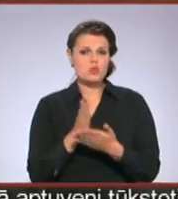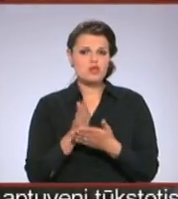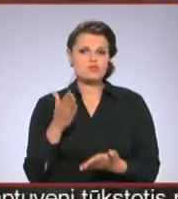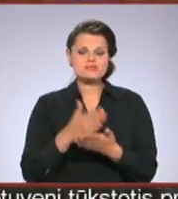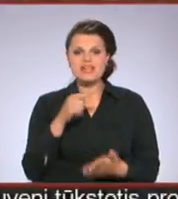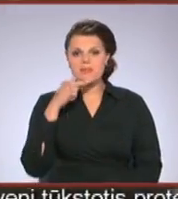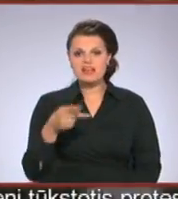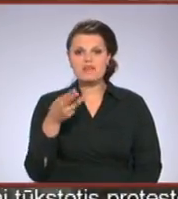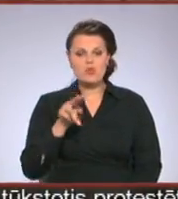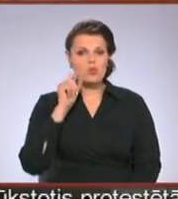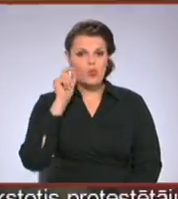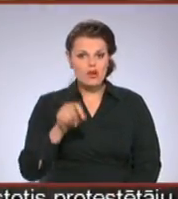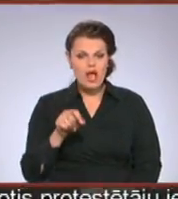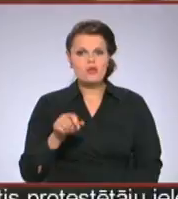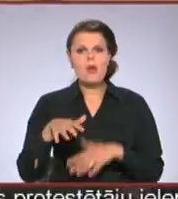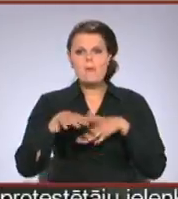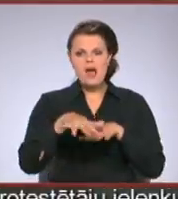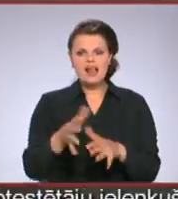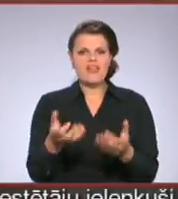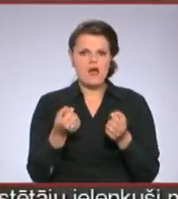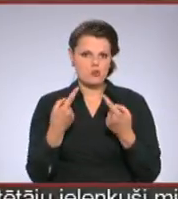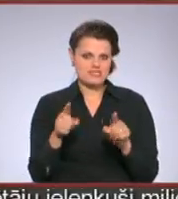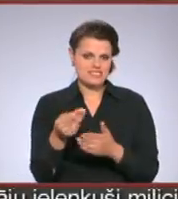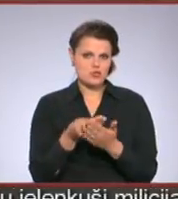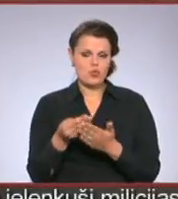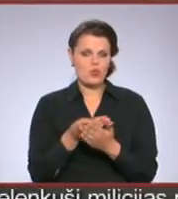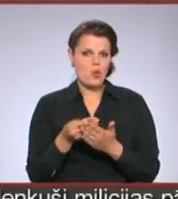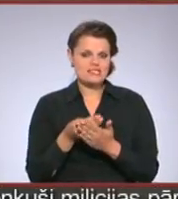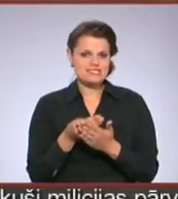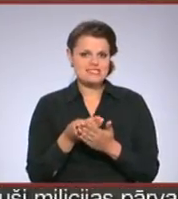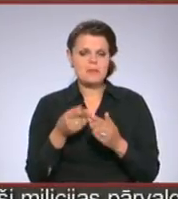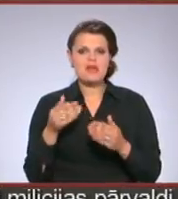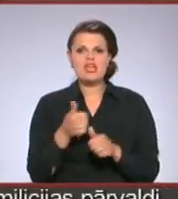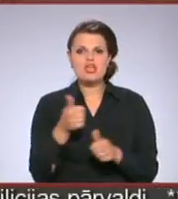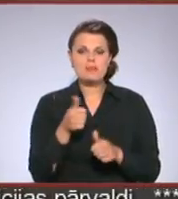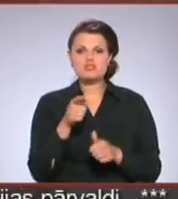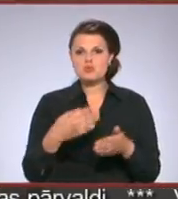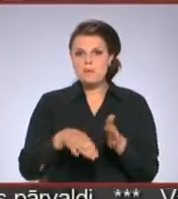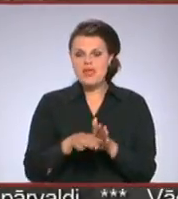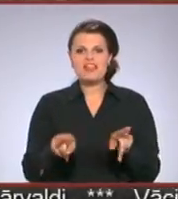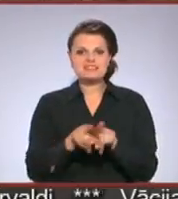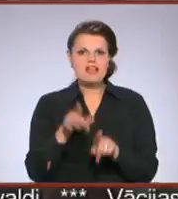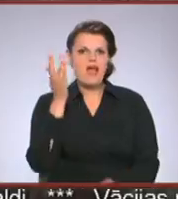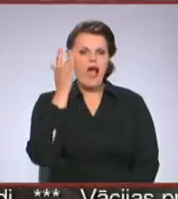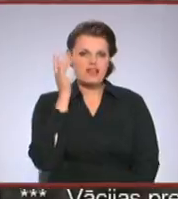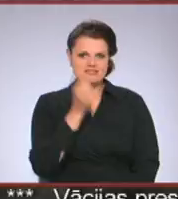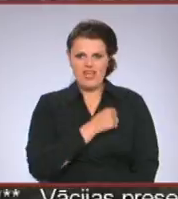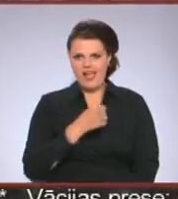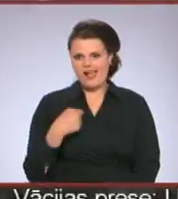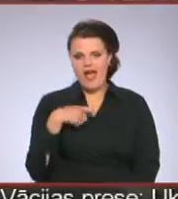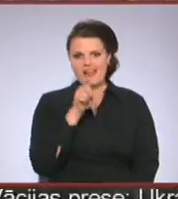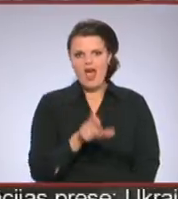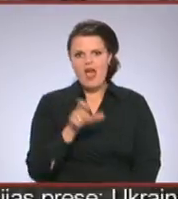Ukrainu, parāde tomēr iegūst citu jēgu. Jo sevišķi, ka šoreiz tajā piedalās arī ASV karavīri. Mēs varam